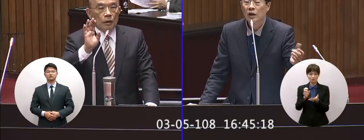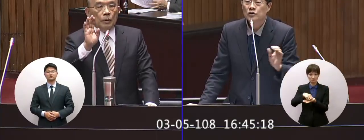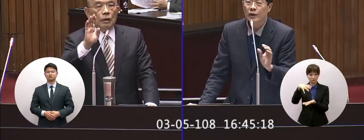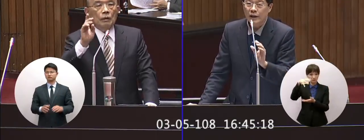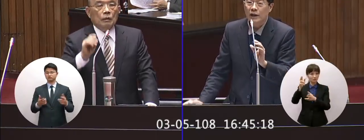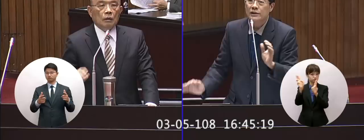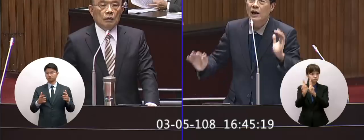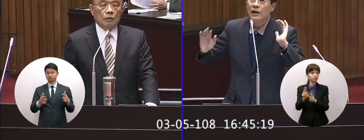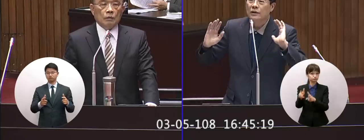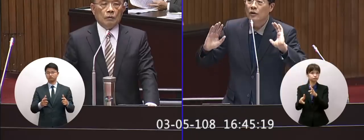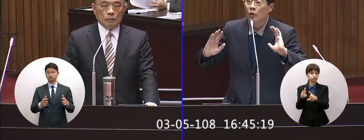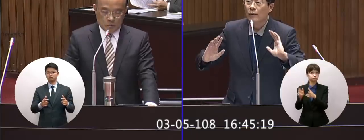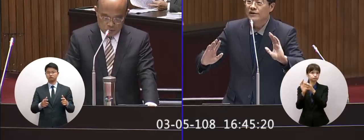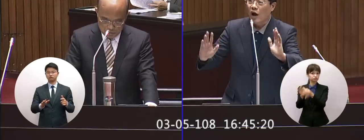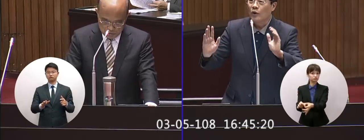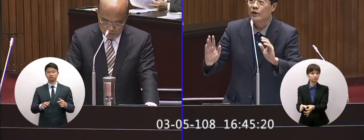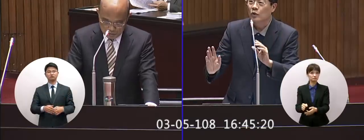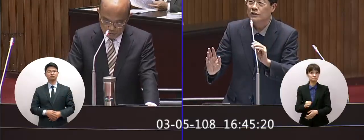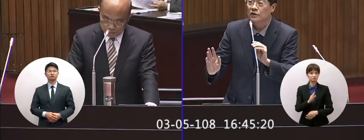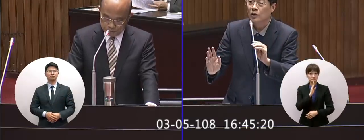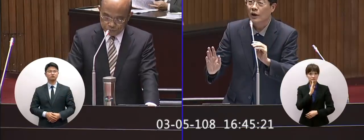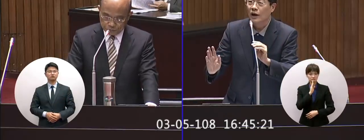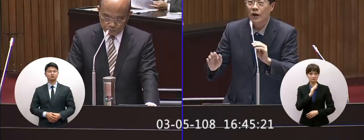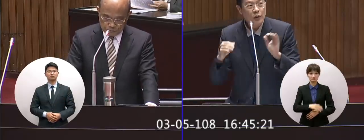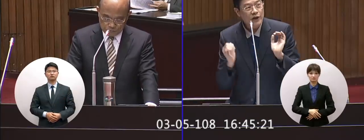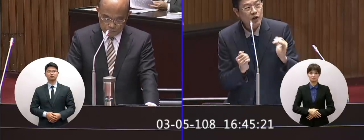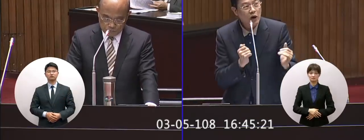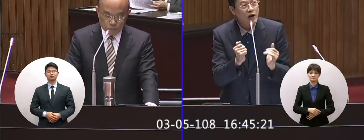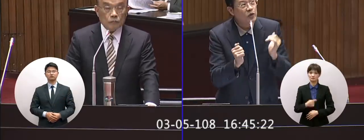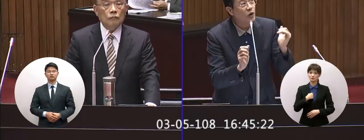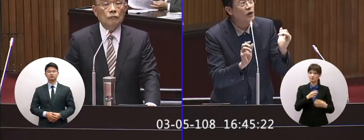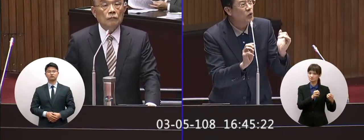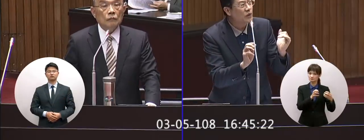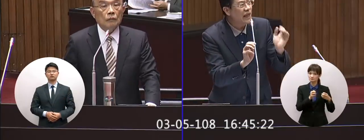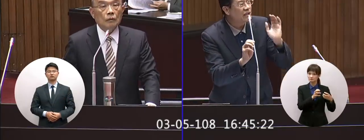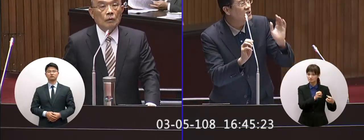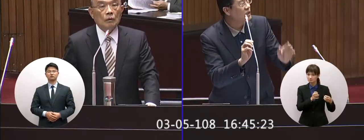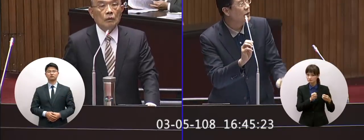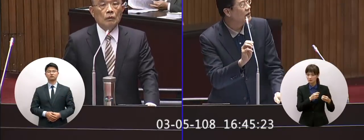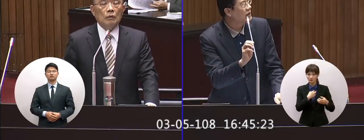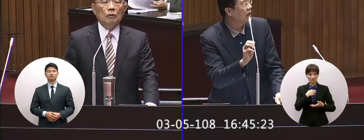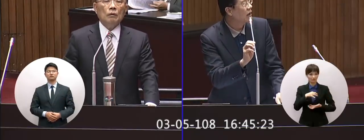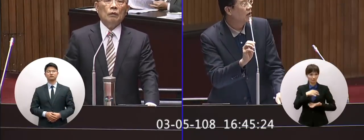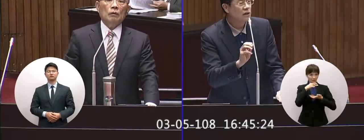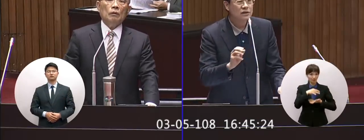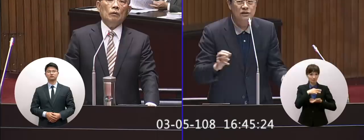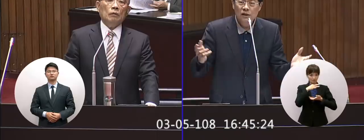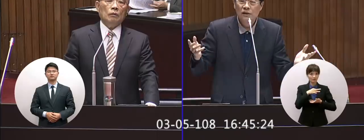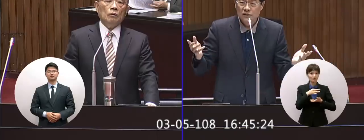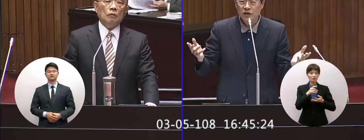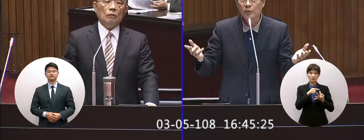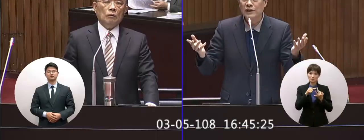电了。 不， 所以当然我们讨论的过程中啊，会有很多很多担心的问题啊。